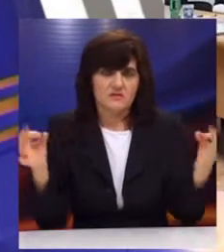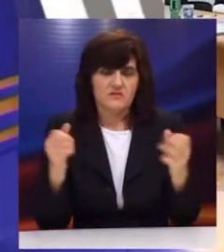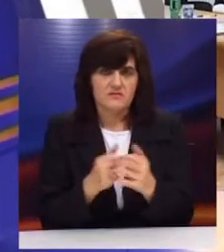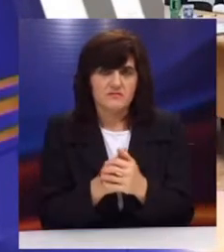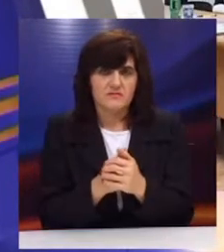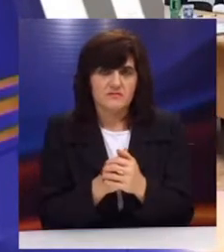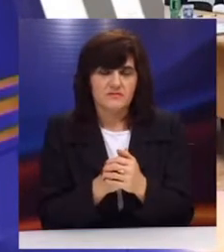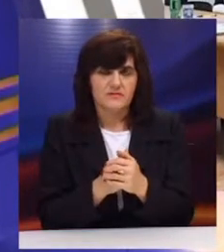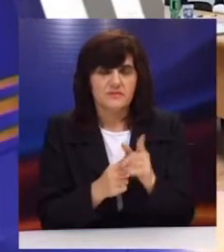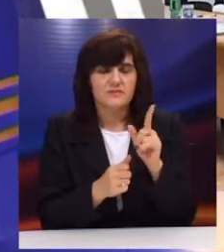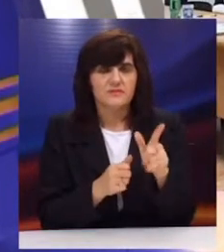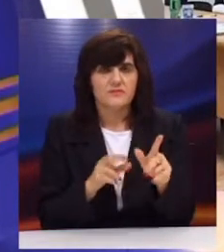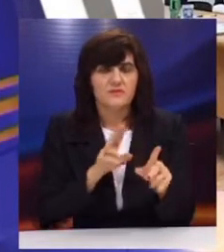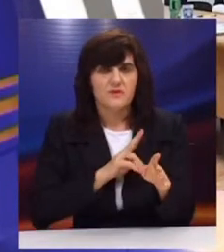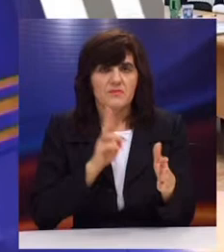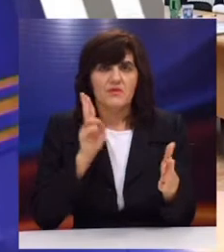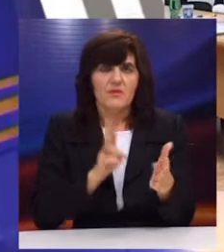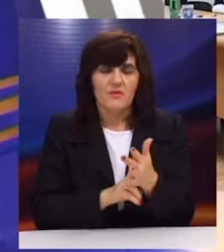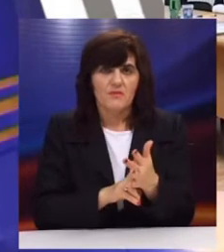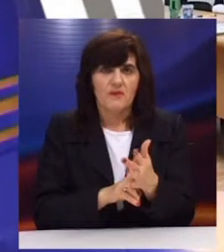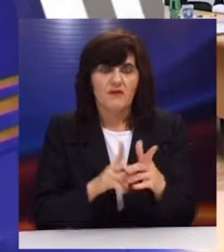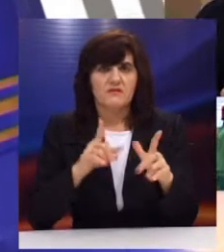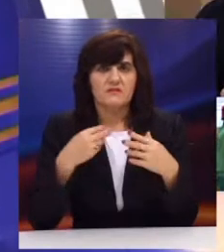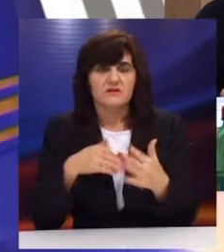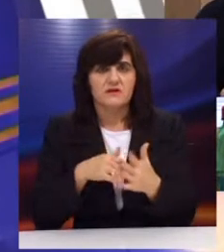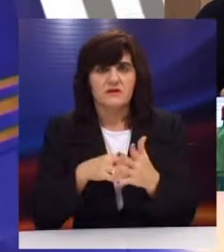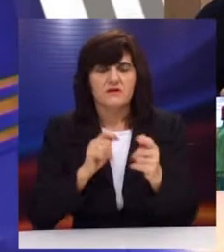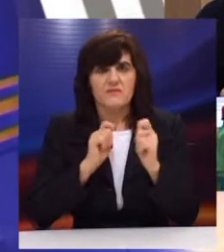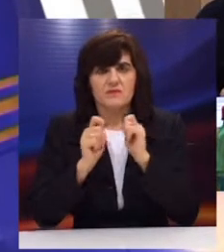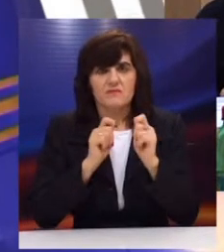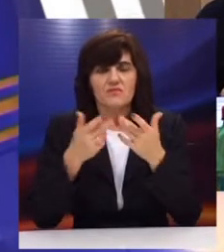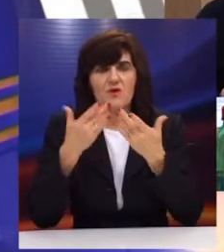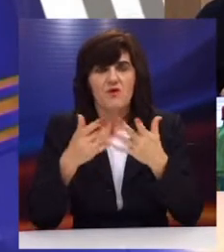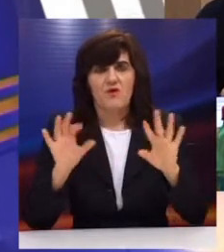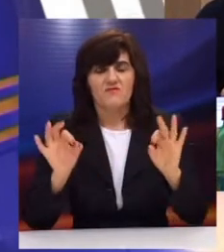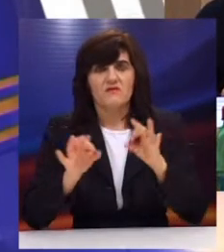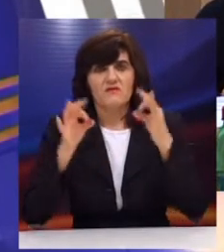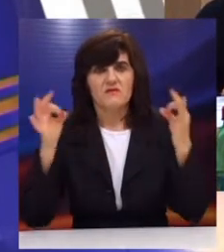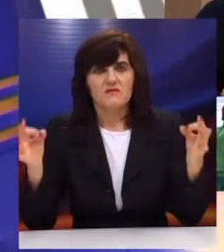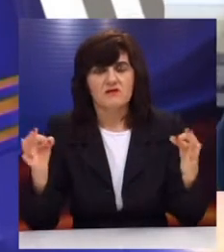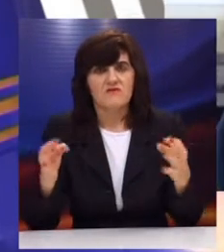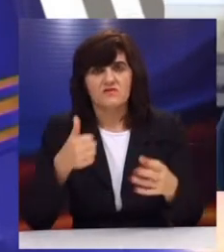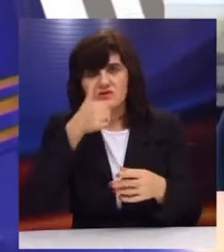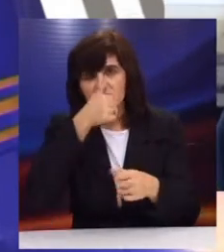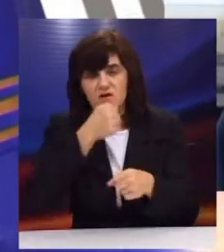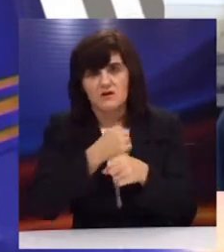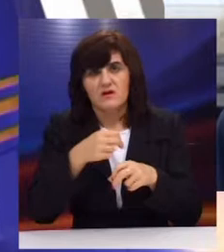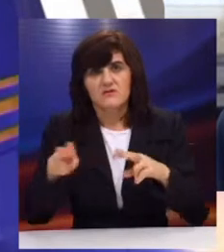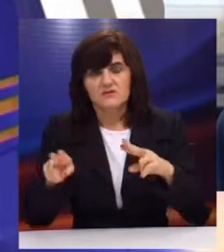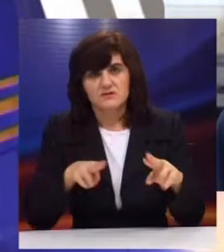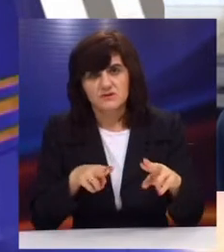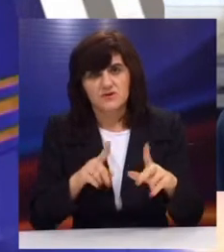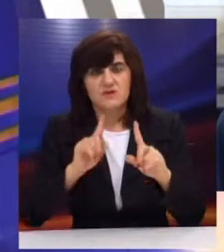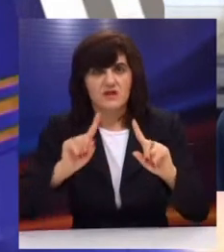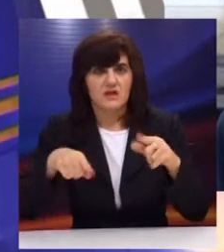i zakaže. U projektu učestvuje Pravosudna akademija i cilj je da se uspostavi otvoreni sistem u radu sudova i